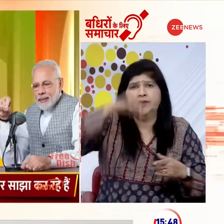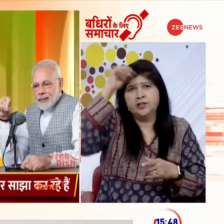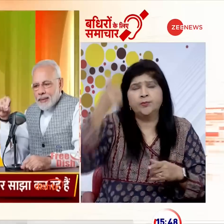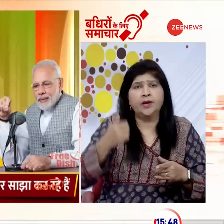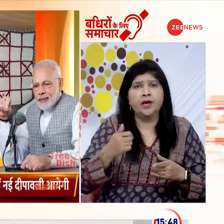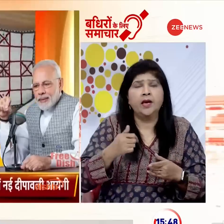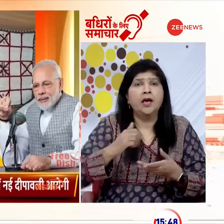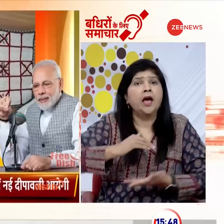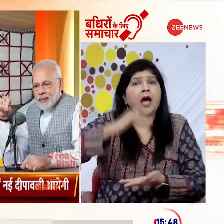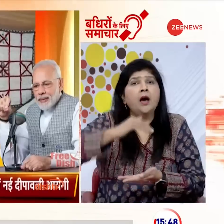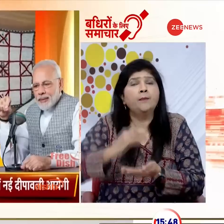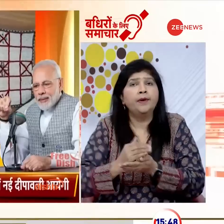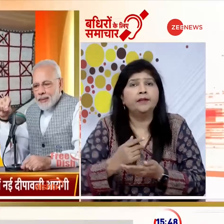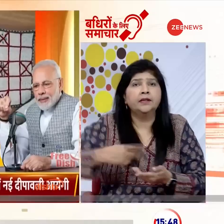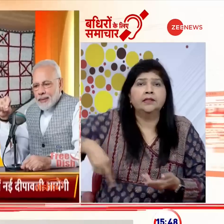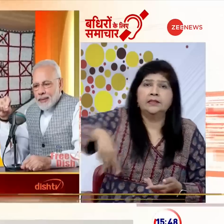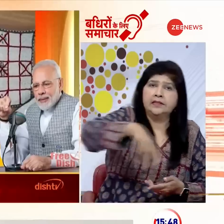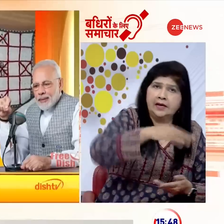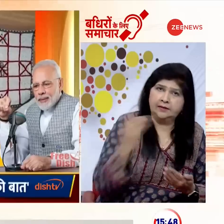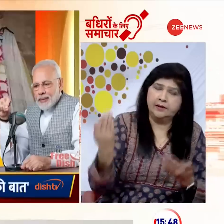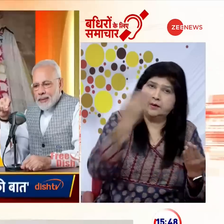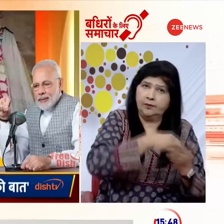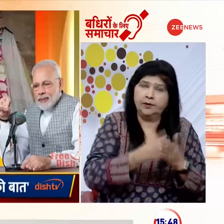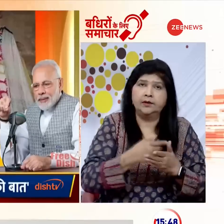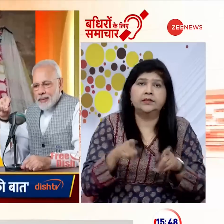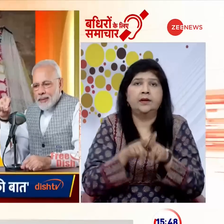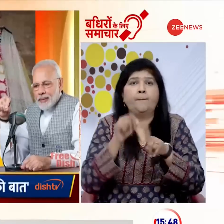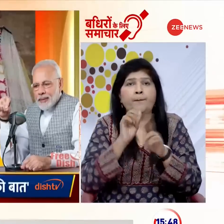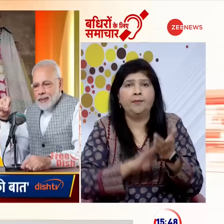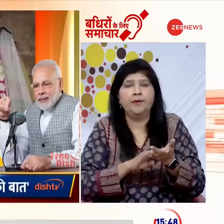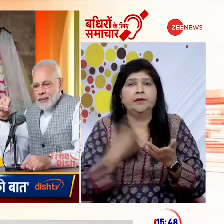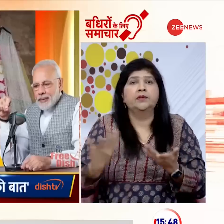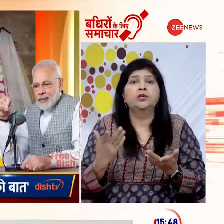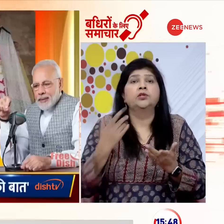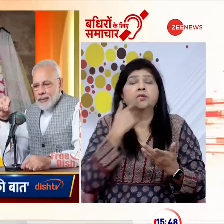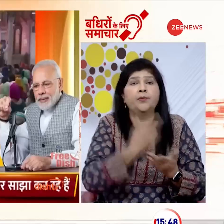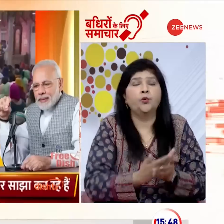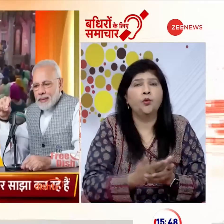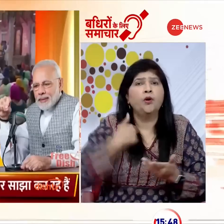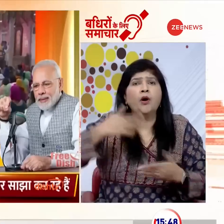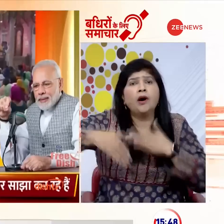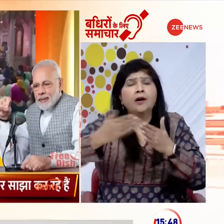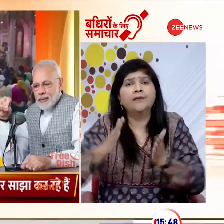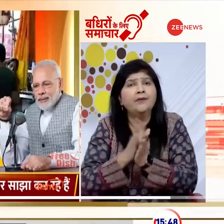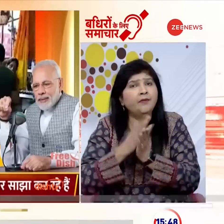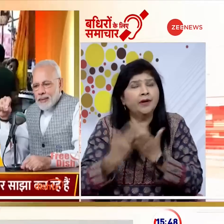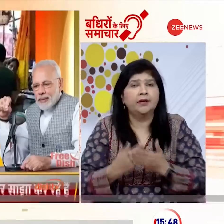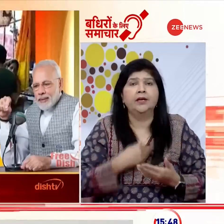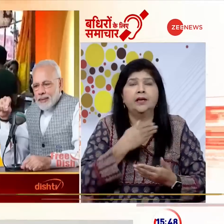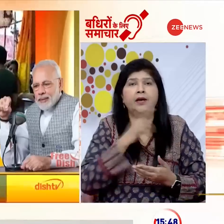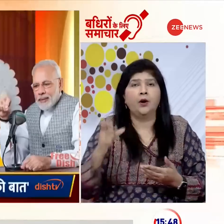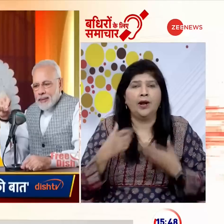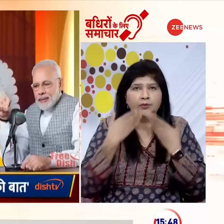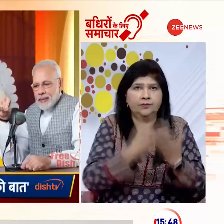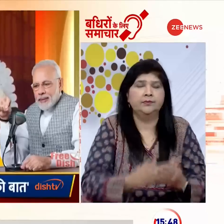में अमृत कलश यात्रा निकाली जाएगी। इस दौरान पीएम ने सभी को त्योहारों की शुभकामनाएं भी